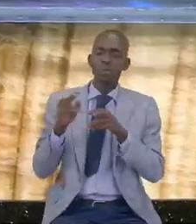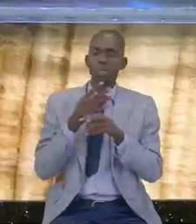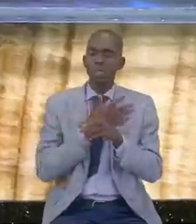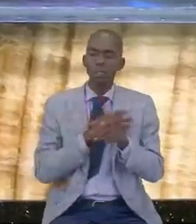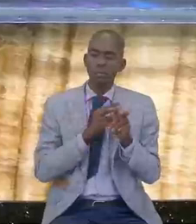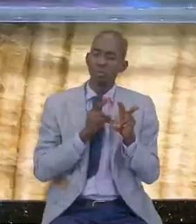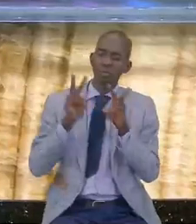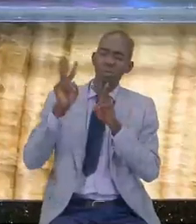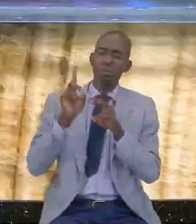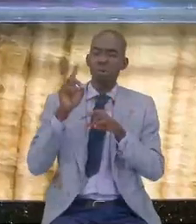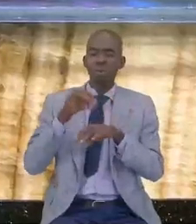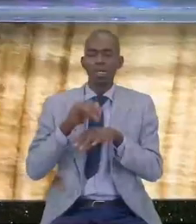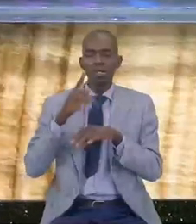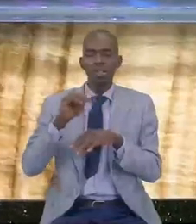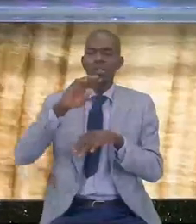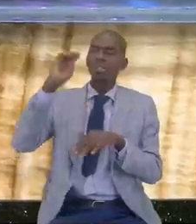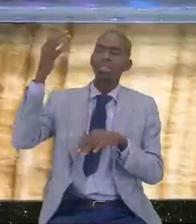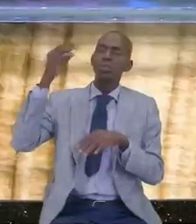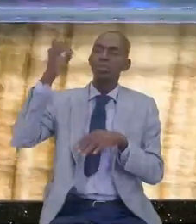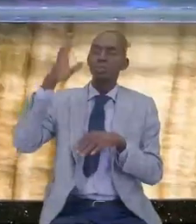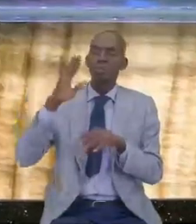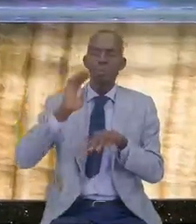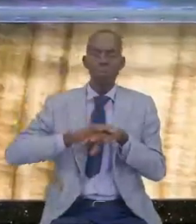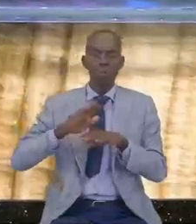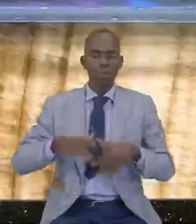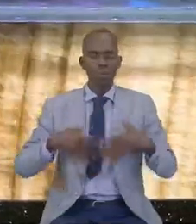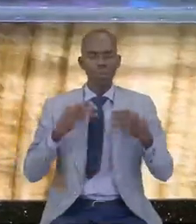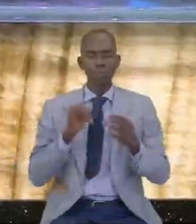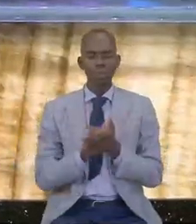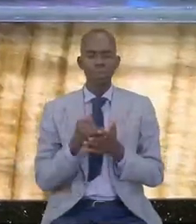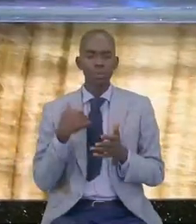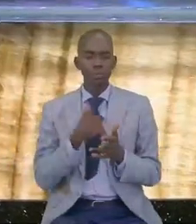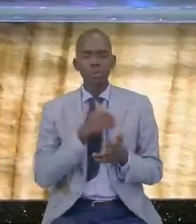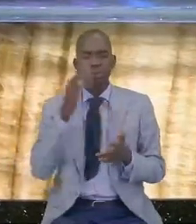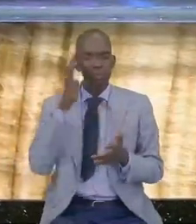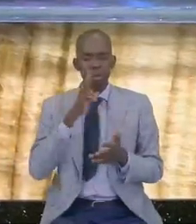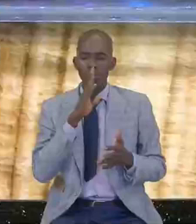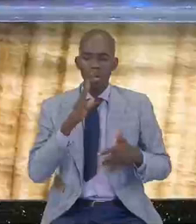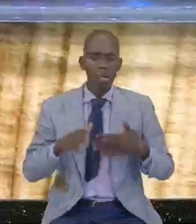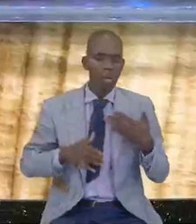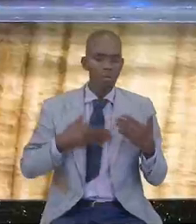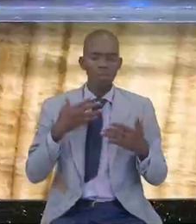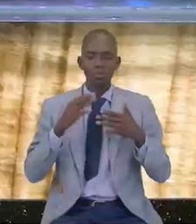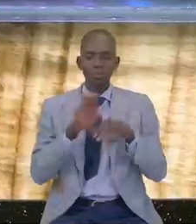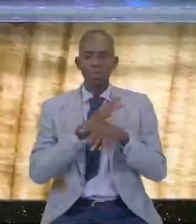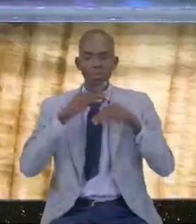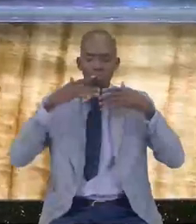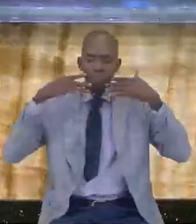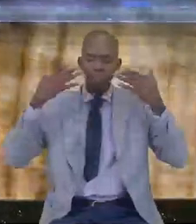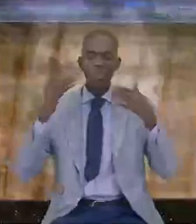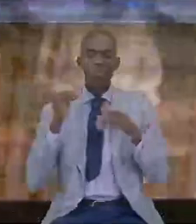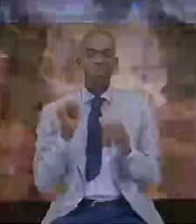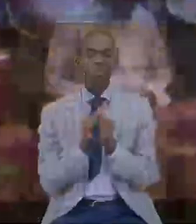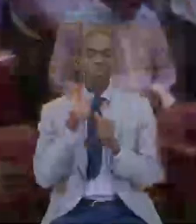vies. Afin que ton cœur soit joyeux, content de ton peuple fidèle au nom de